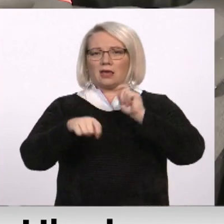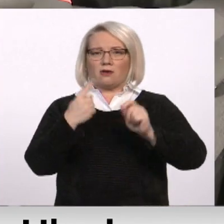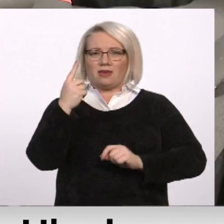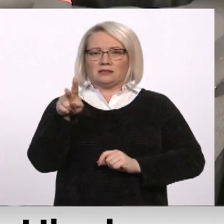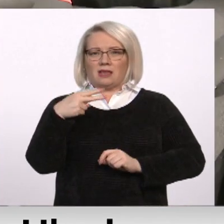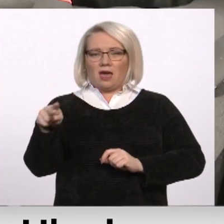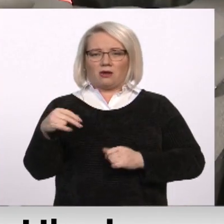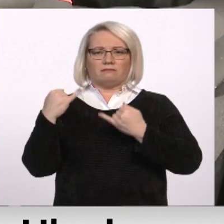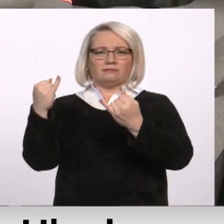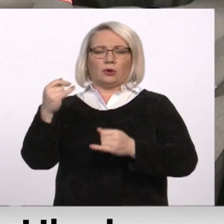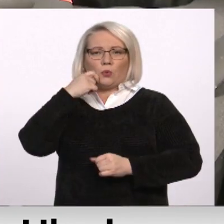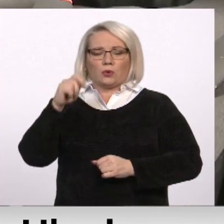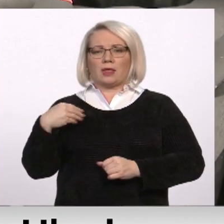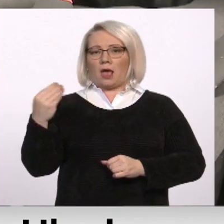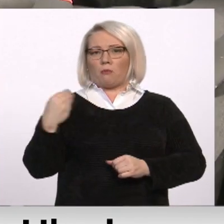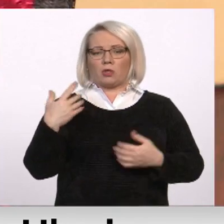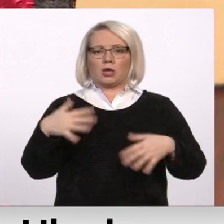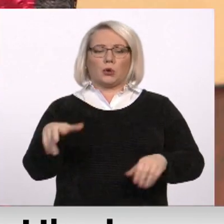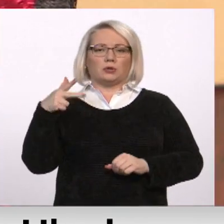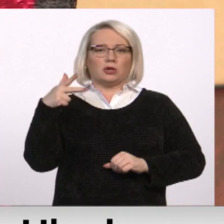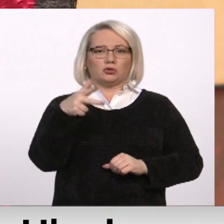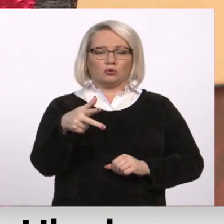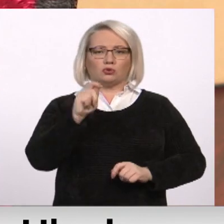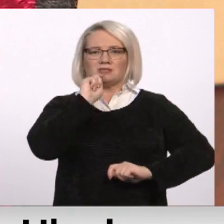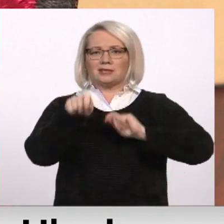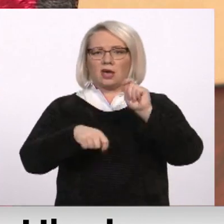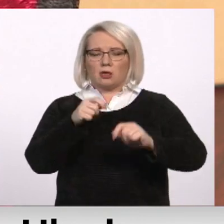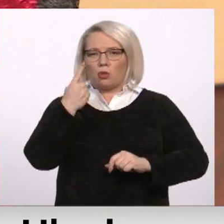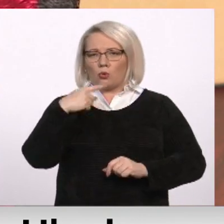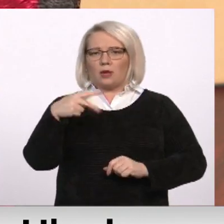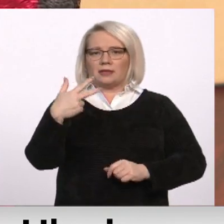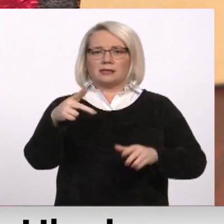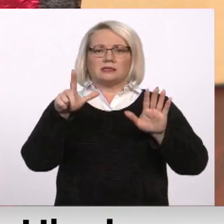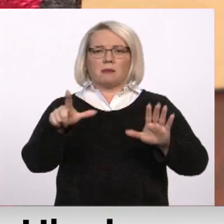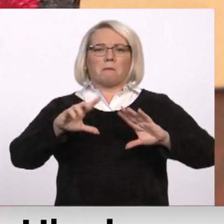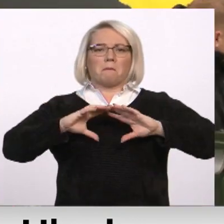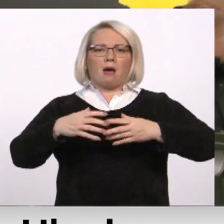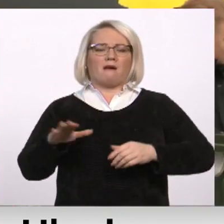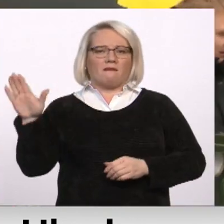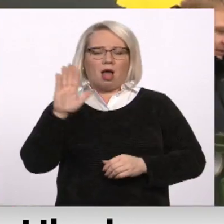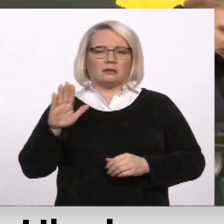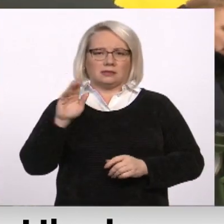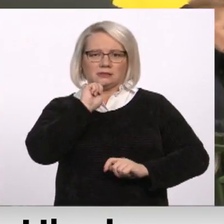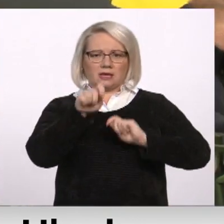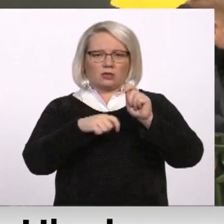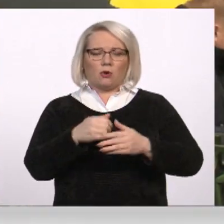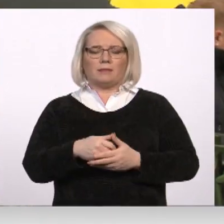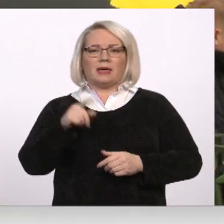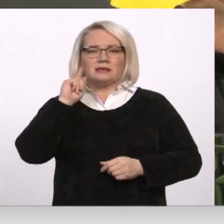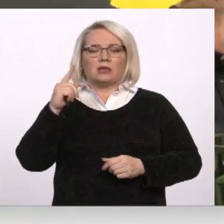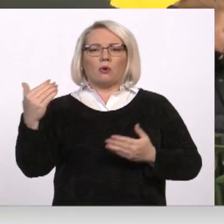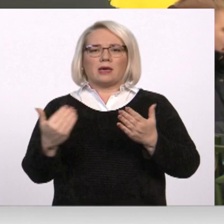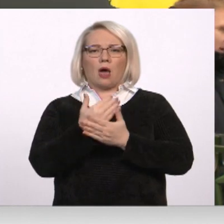laban abonentu skaits sasniedz 3 000 un ziedojumi ienāk no 37 pasaules valstīm. Zinu, ka Jaunzēlandē arī viens